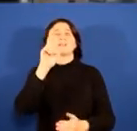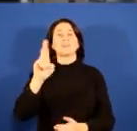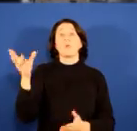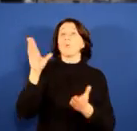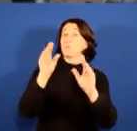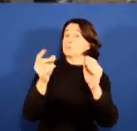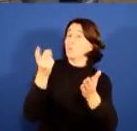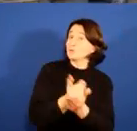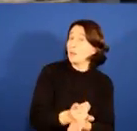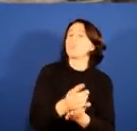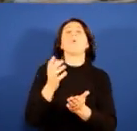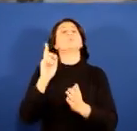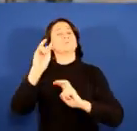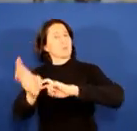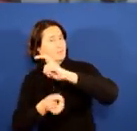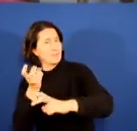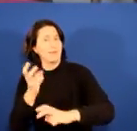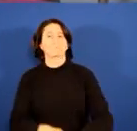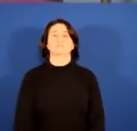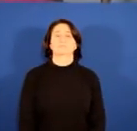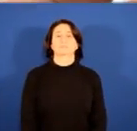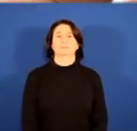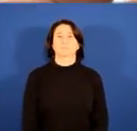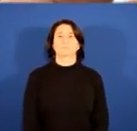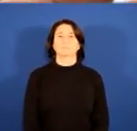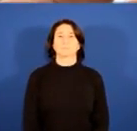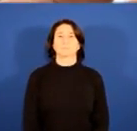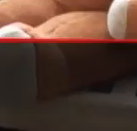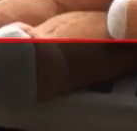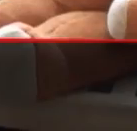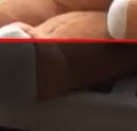da prebentzioaren arloan, hondakinak berrerabiltzeko